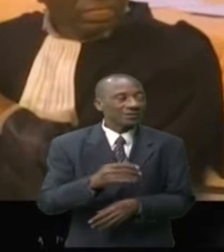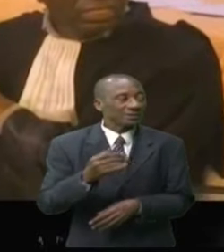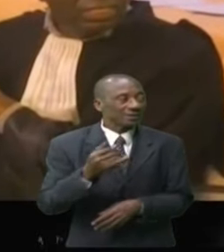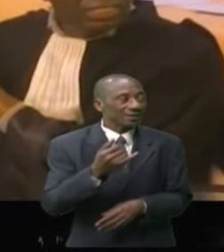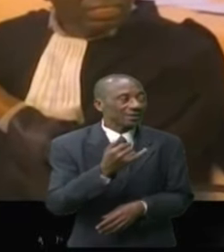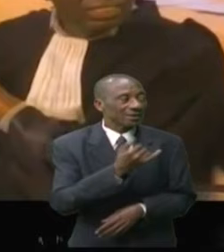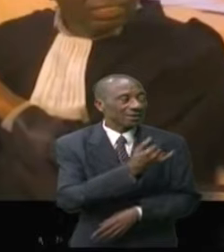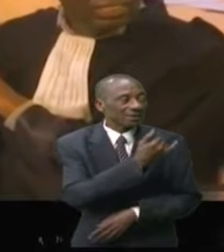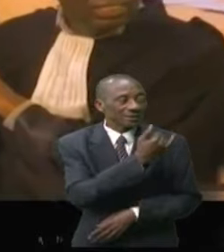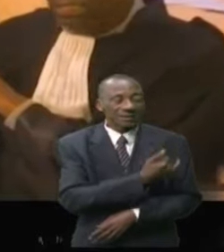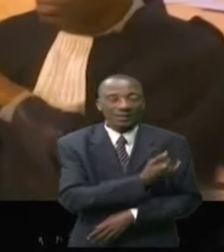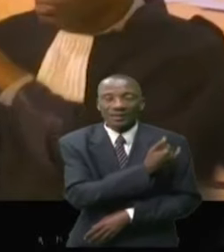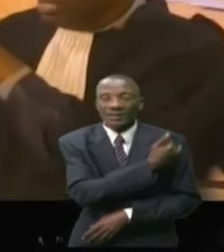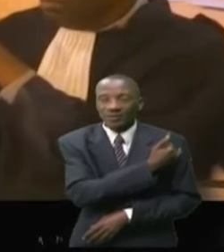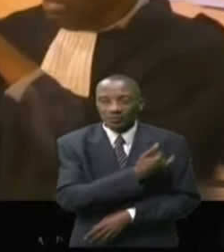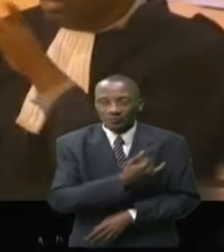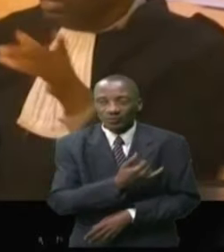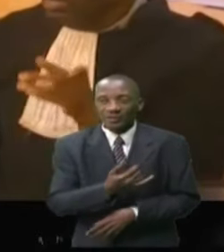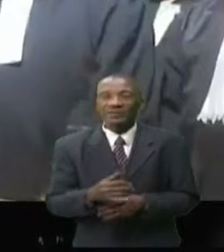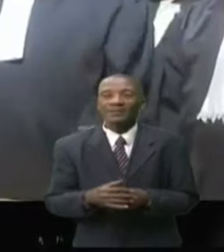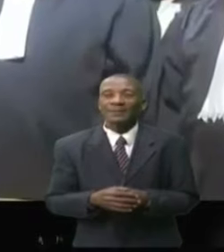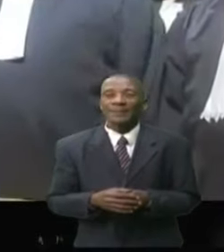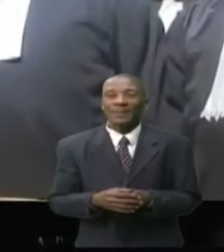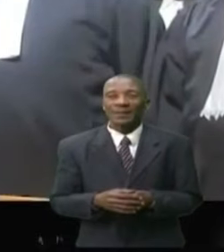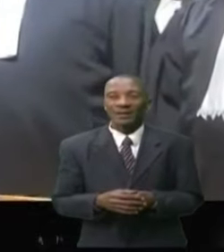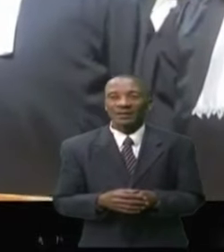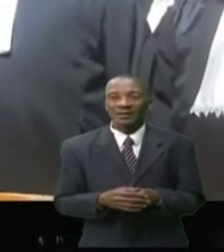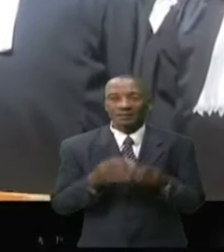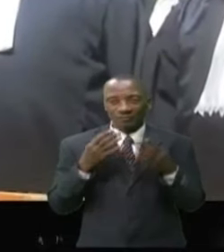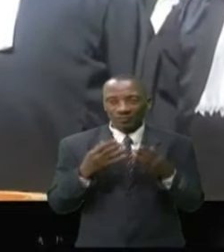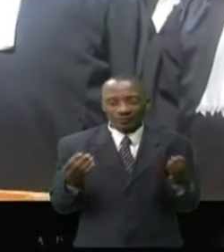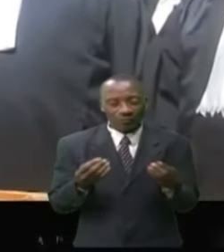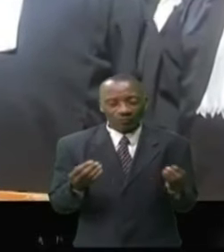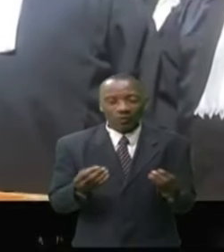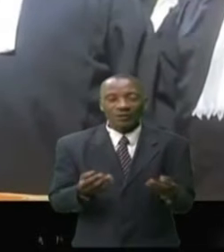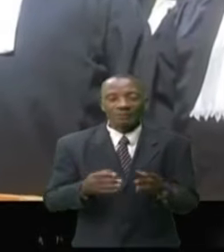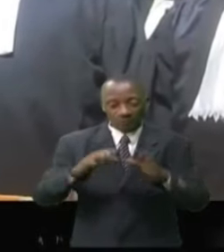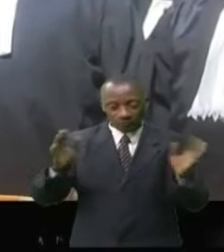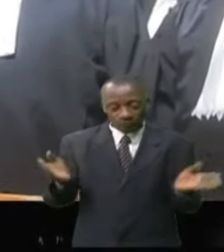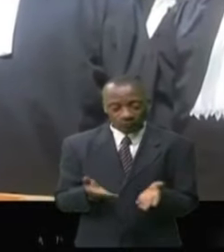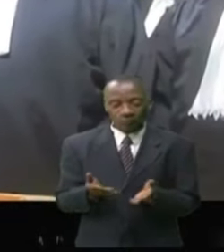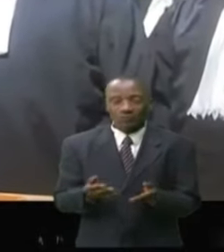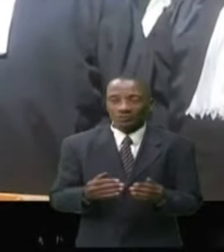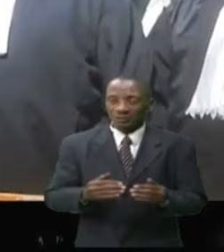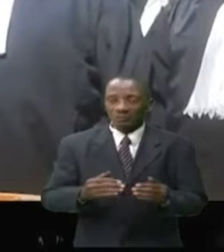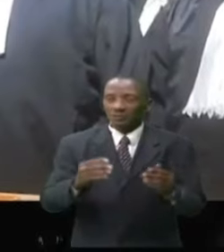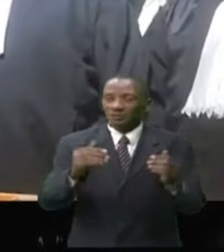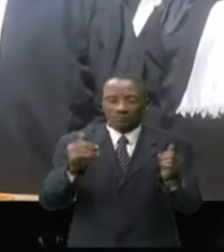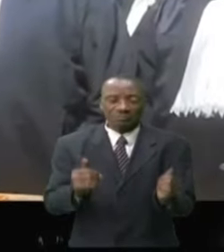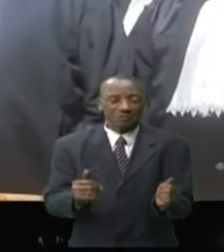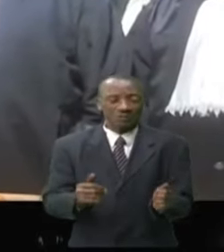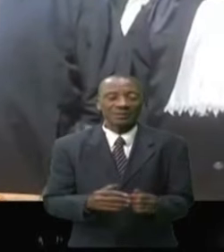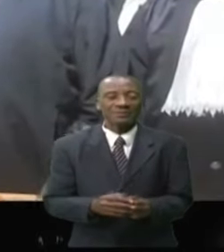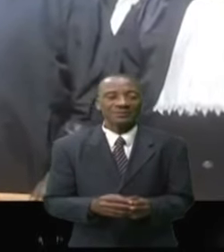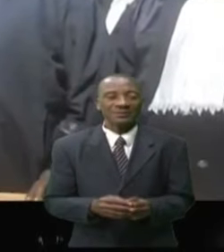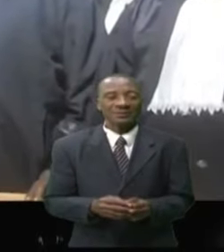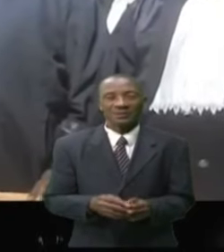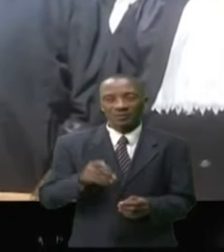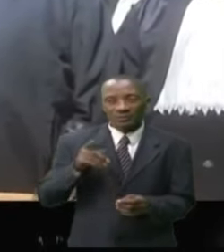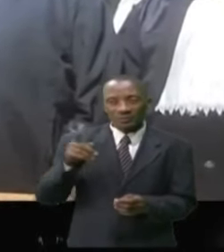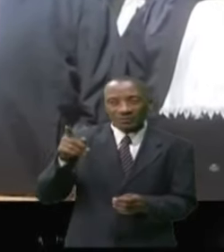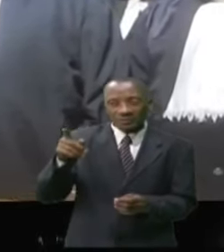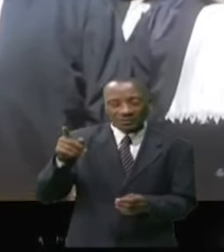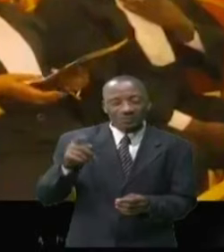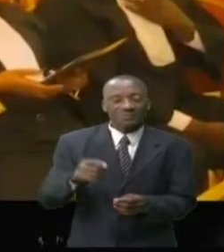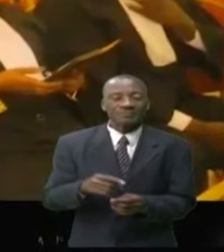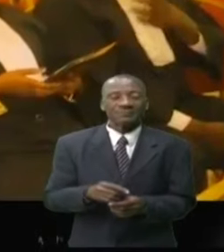du conseil de l'ordre au barreau de lutouri maître Rin lukou moubaou s'engage en matre C R et longue expérience